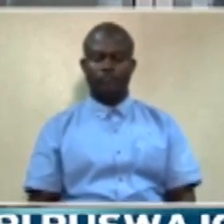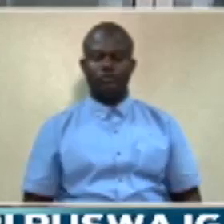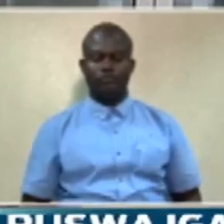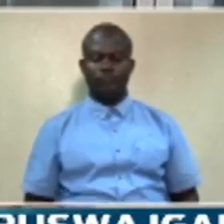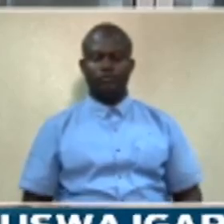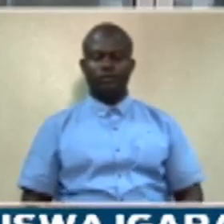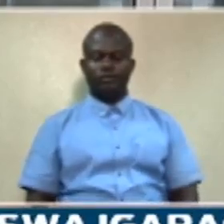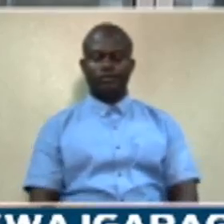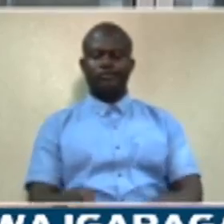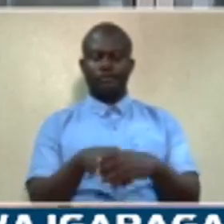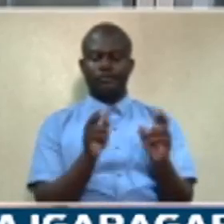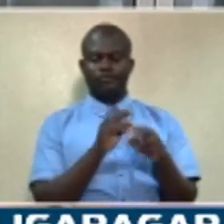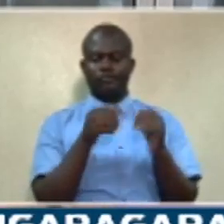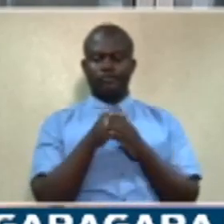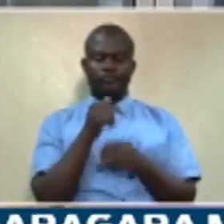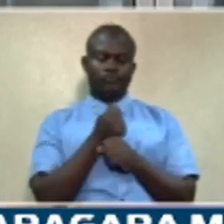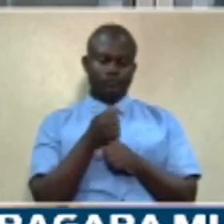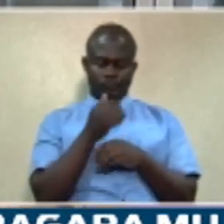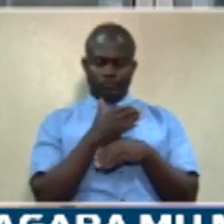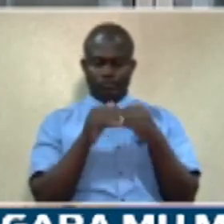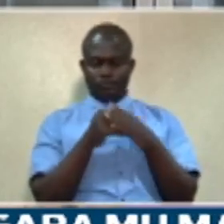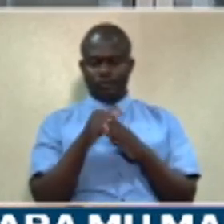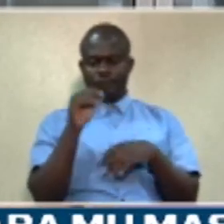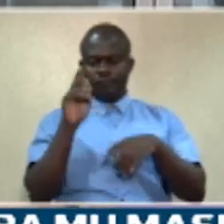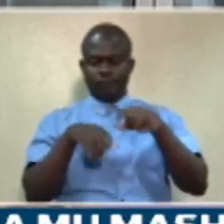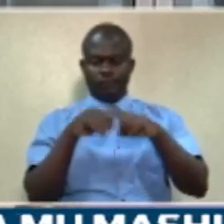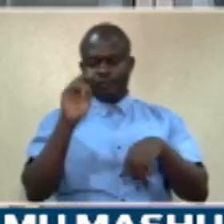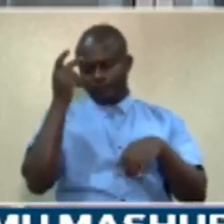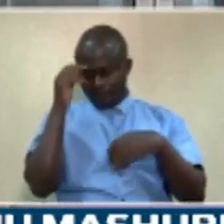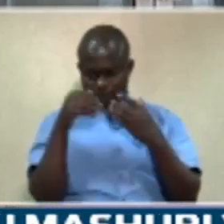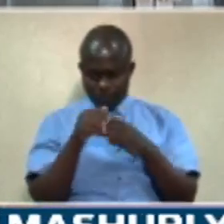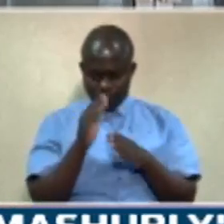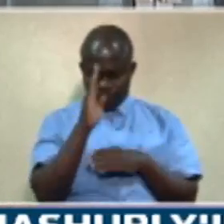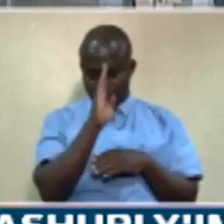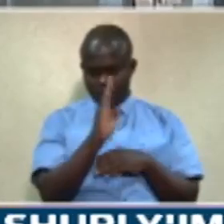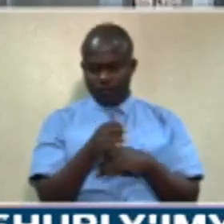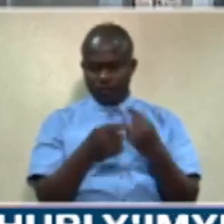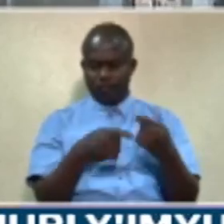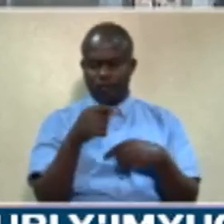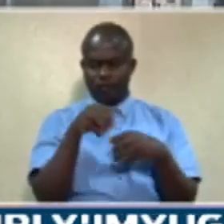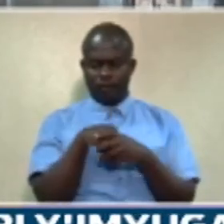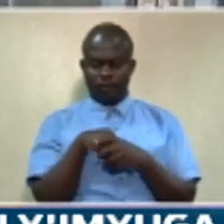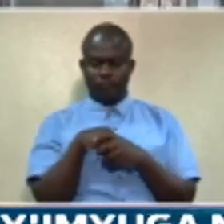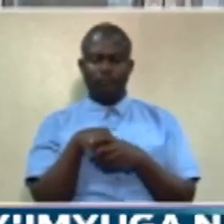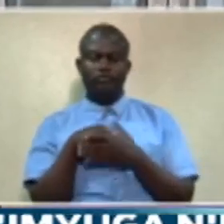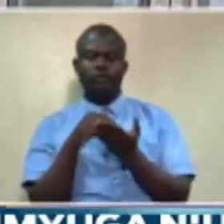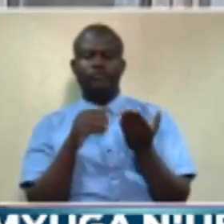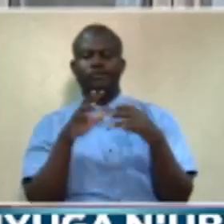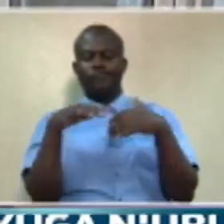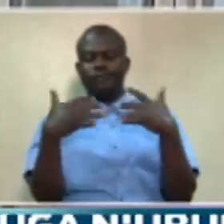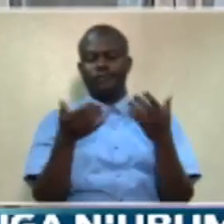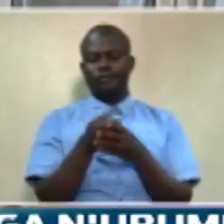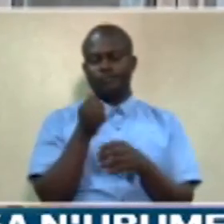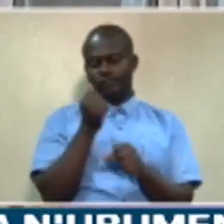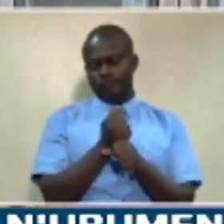politiki runaka abantu bakoreramo, ubwo niyo murongo tuzakomezamo, turebe